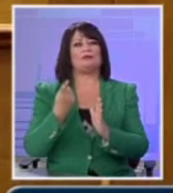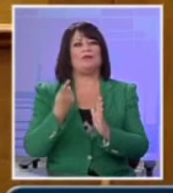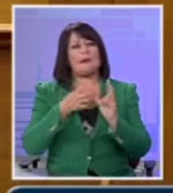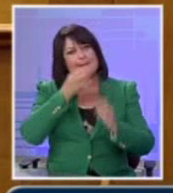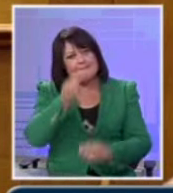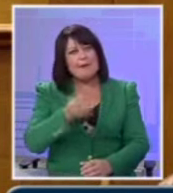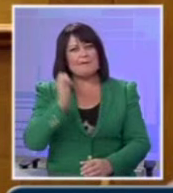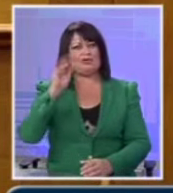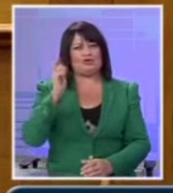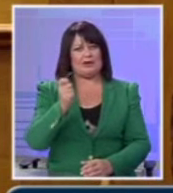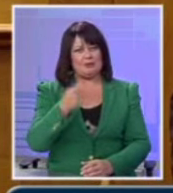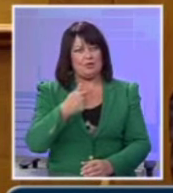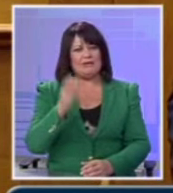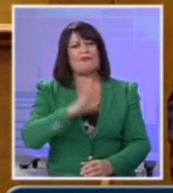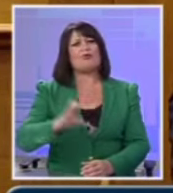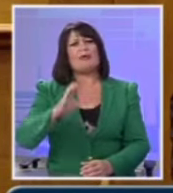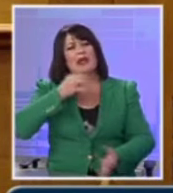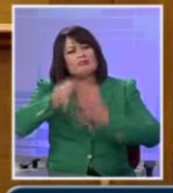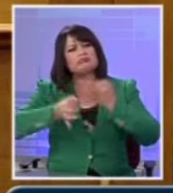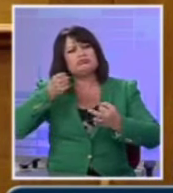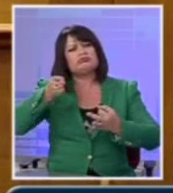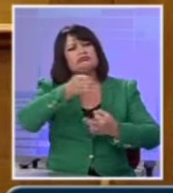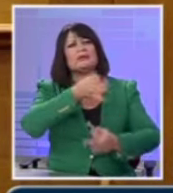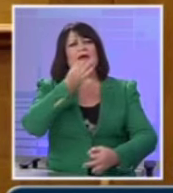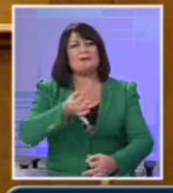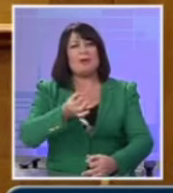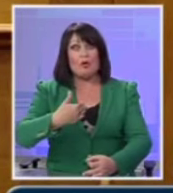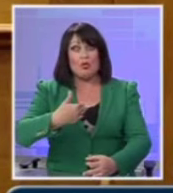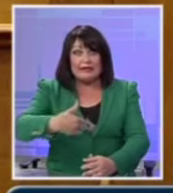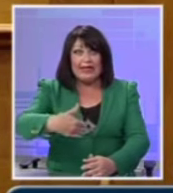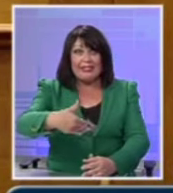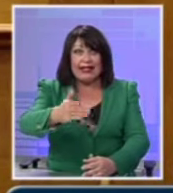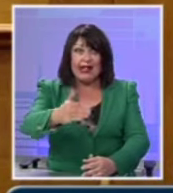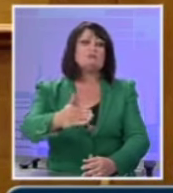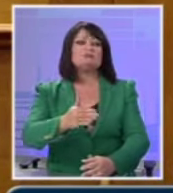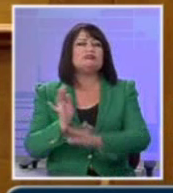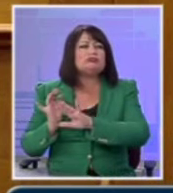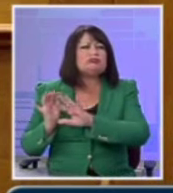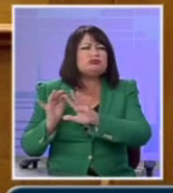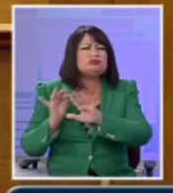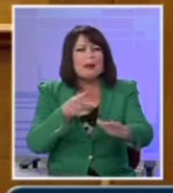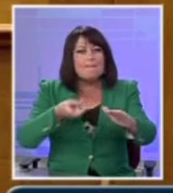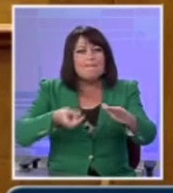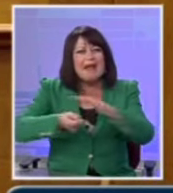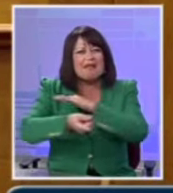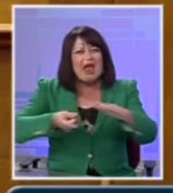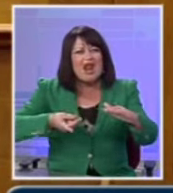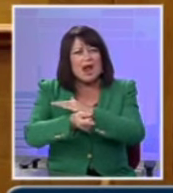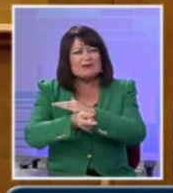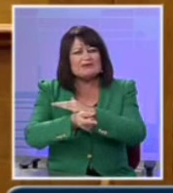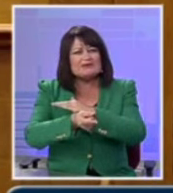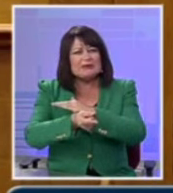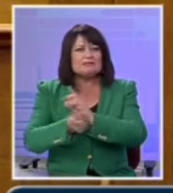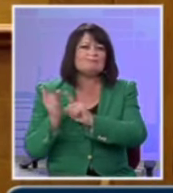στην εξωτερική μας πολιτική και στα ευρωπαϊκά όργανα ότι έρχεται ένα νέο κύμα μετανάστευσης